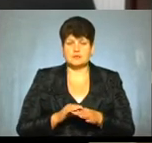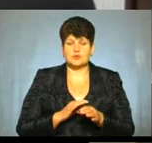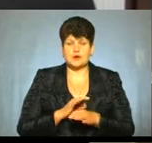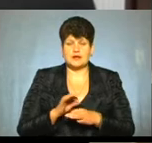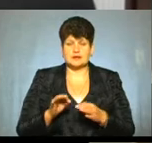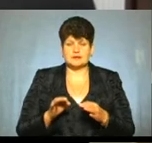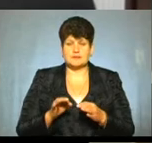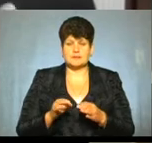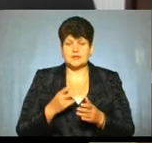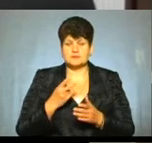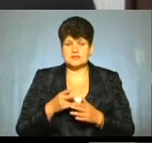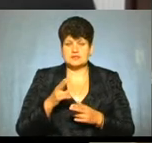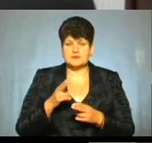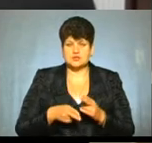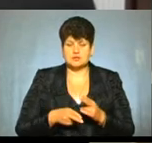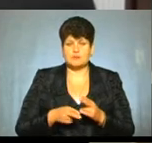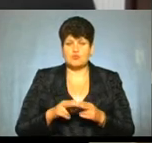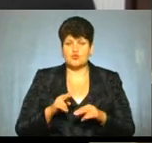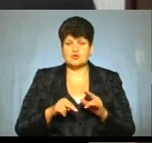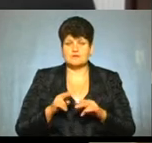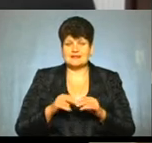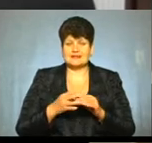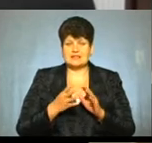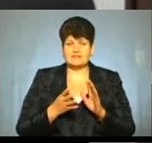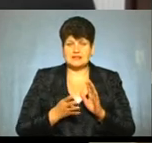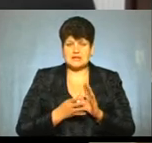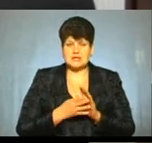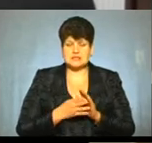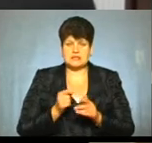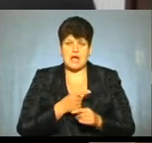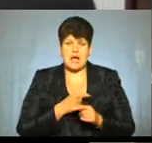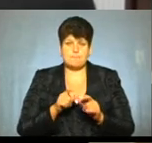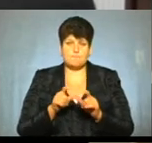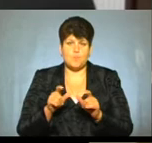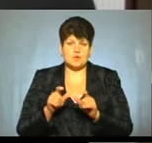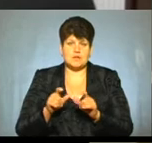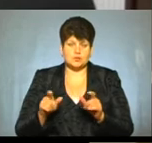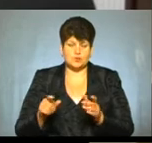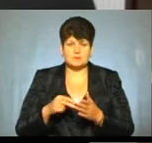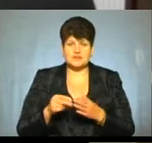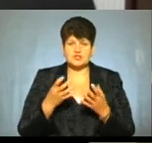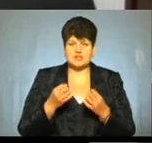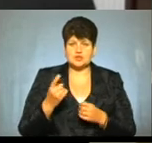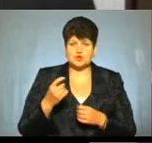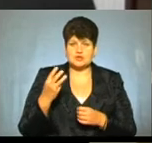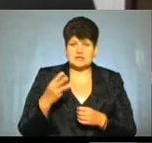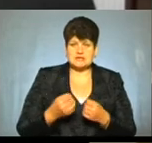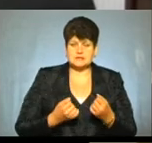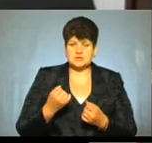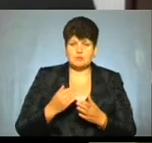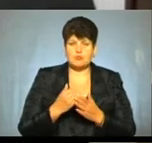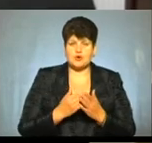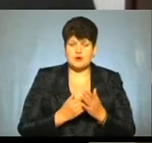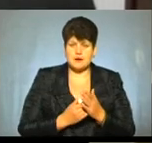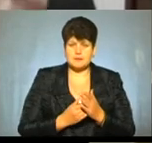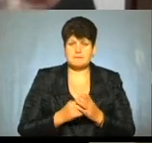«Доступна медицина» передбачає завершення будівництва 19 амбулаторій та придбання ще 130 машин